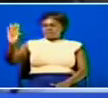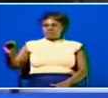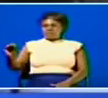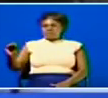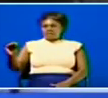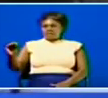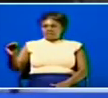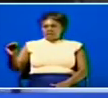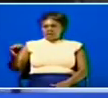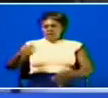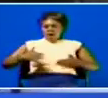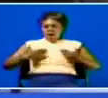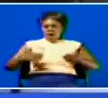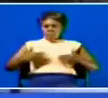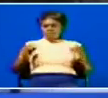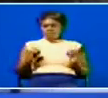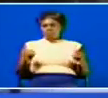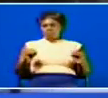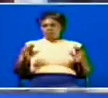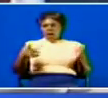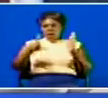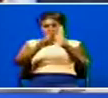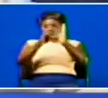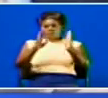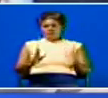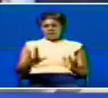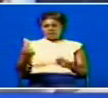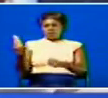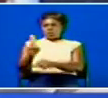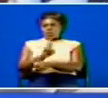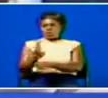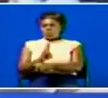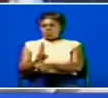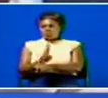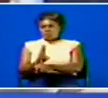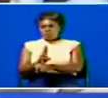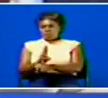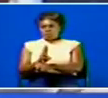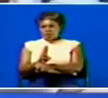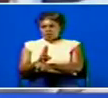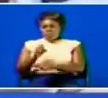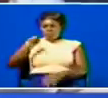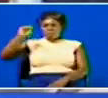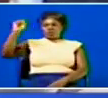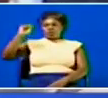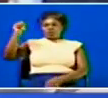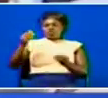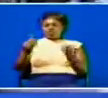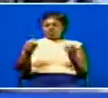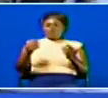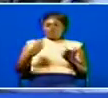Kriegler akionekana kutofurahishwa na jinsi mawakili wanavyotumika kwa kile alichokiita suluhu za kisiasa kupitia